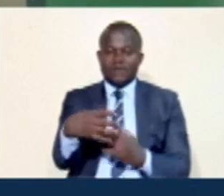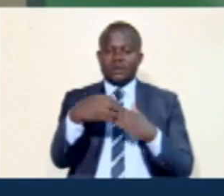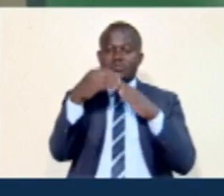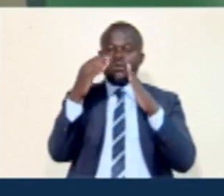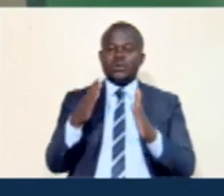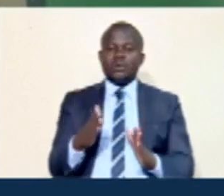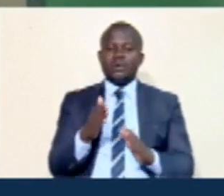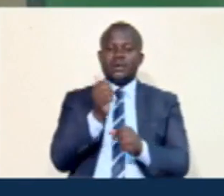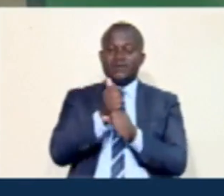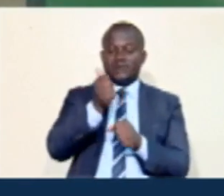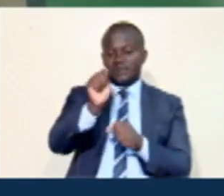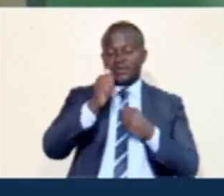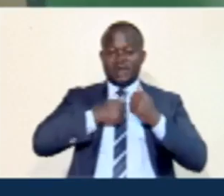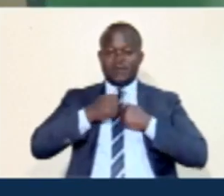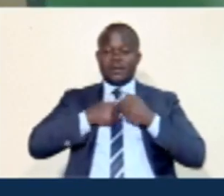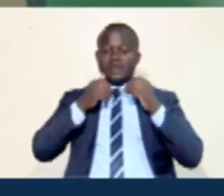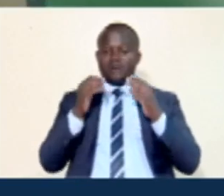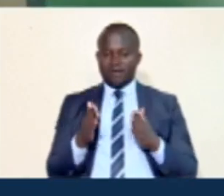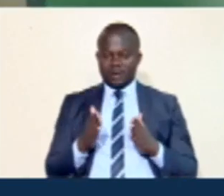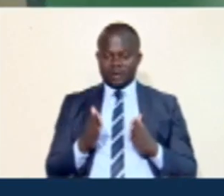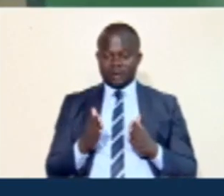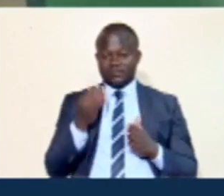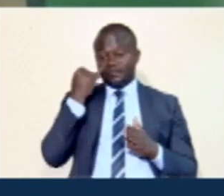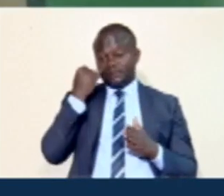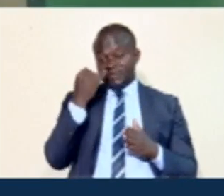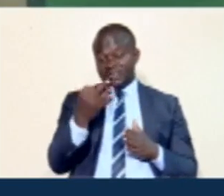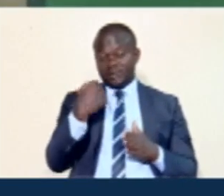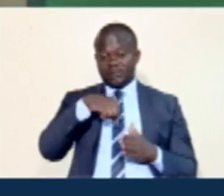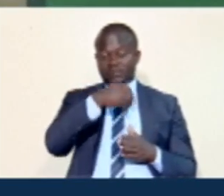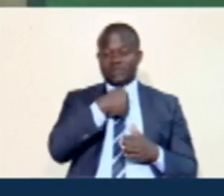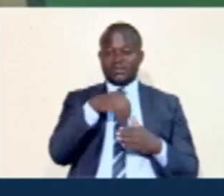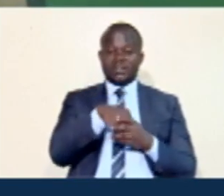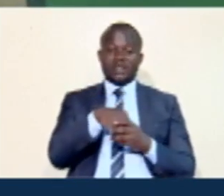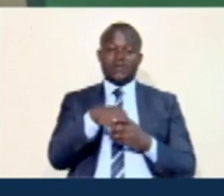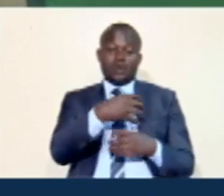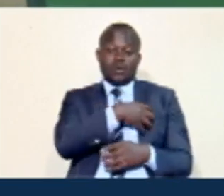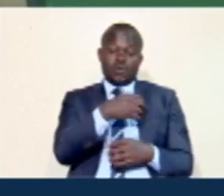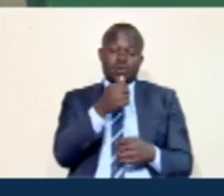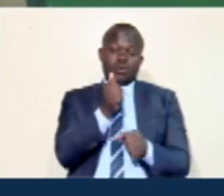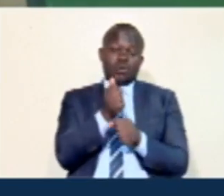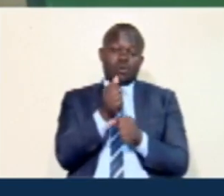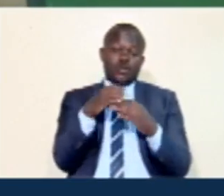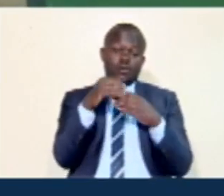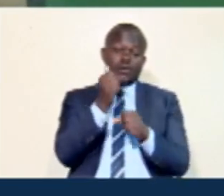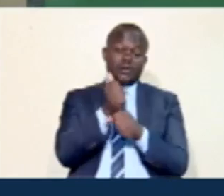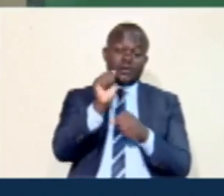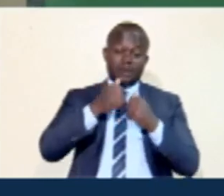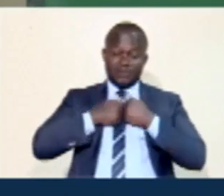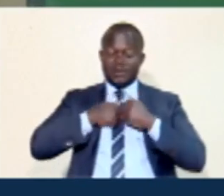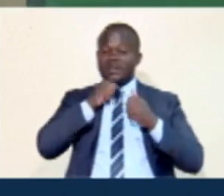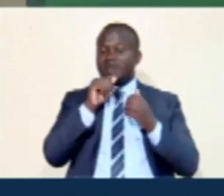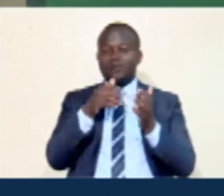buyobowe n'abikorera b'Abanyarwanda. Nitugira ubukungu buyobowe n'abikorera b'Abanyarwanda, ntabwo